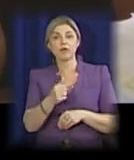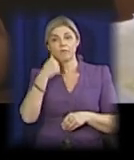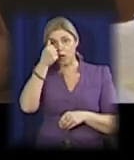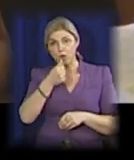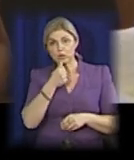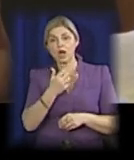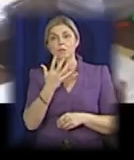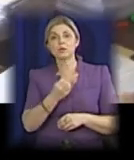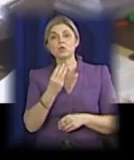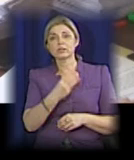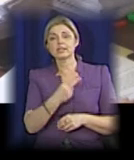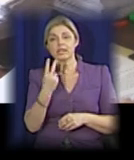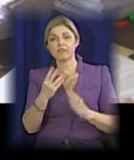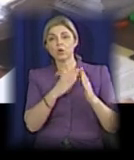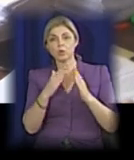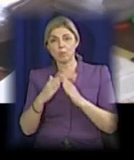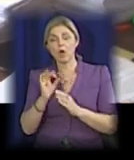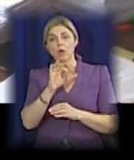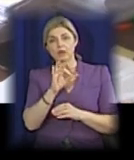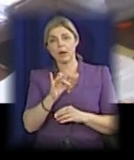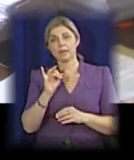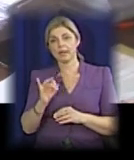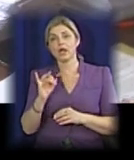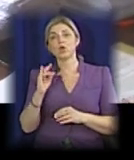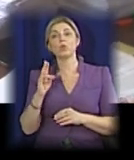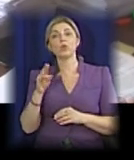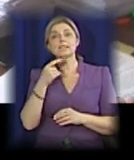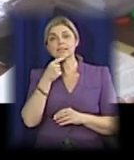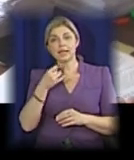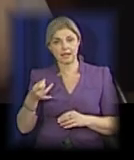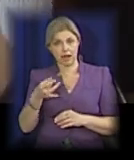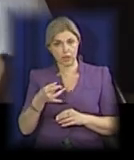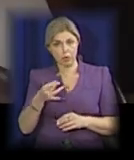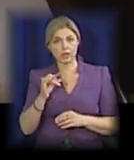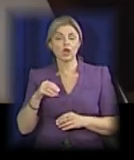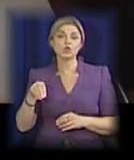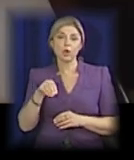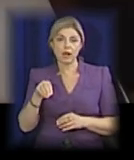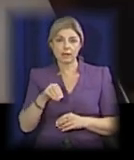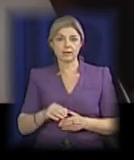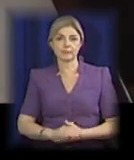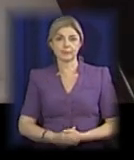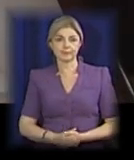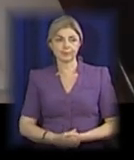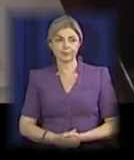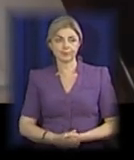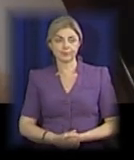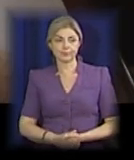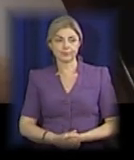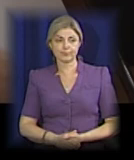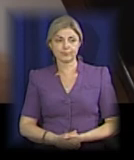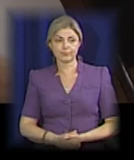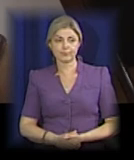532 будинки в Корабельному та Інгульському районах та мікрорайоні Соляні. Свої пропозиції надали декілька миколаївських підприємств-конкурсантів.